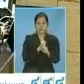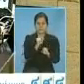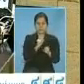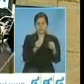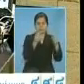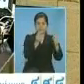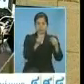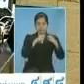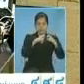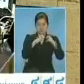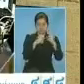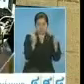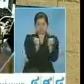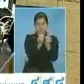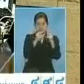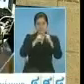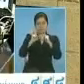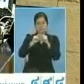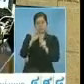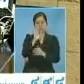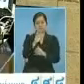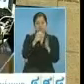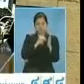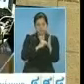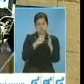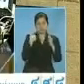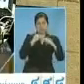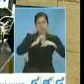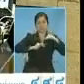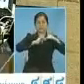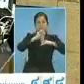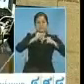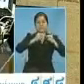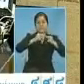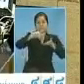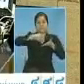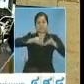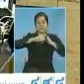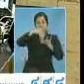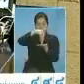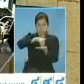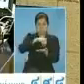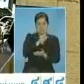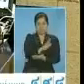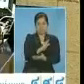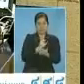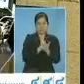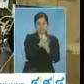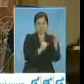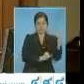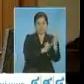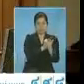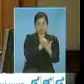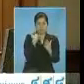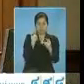การลดความแออัดของเมืองกรุงและสร้างศูนย์กลางเศรษฐกิจใหม่ในระดับภูมิภาคขึ้นและการเชื่อมโยงระดับ